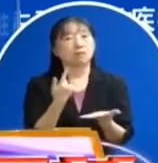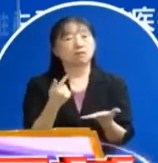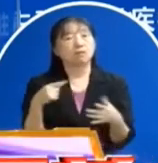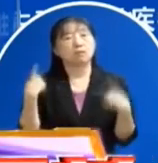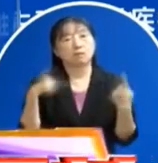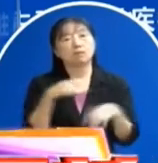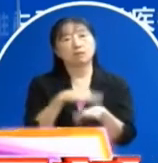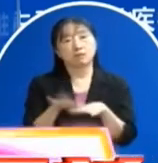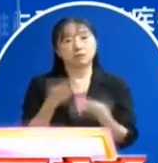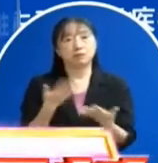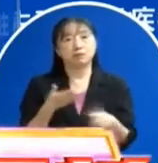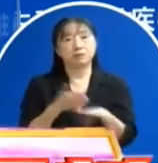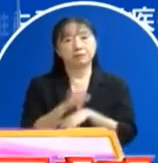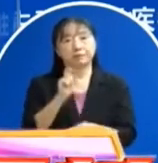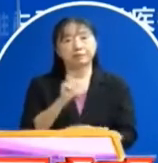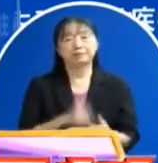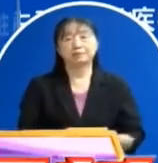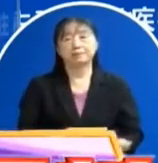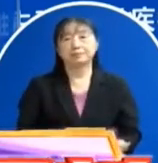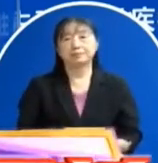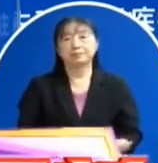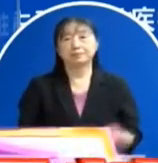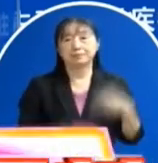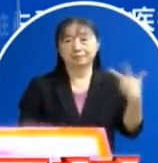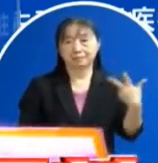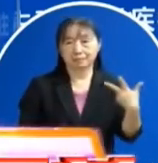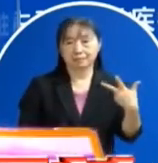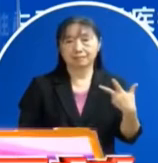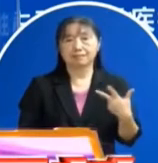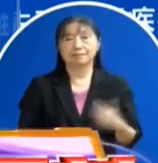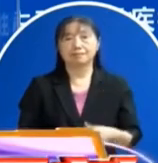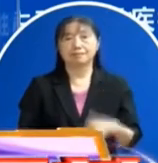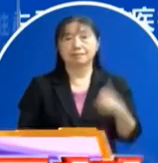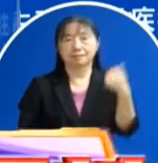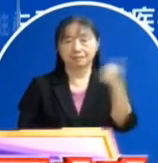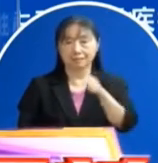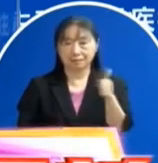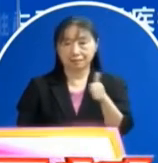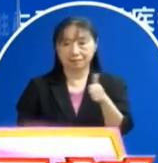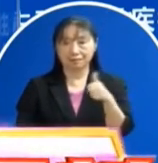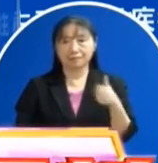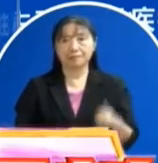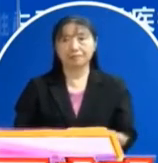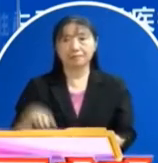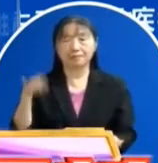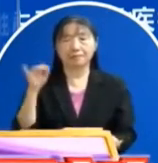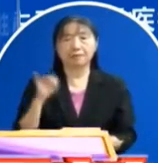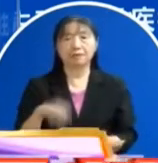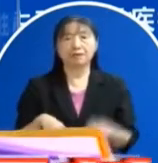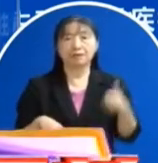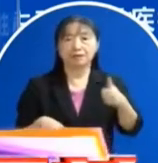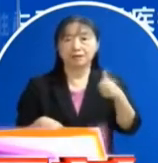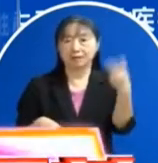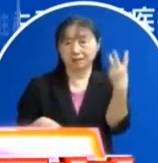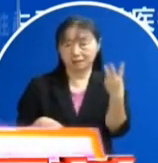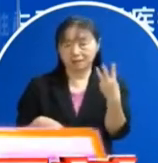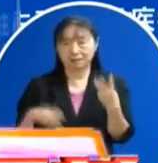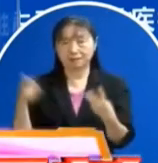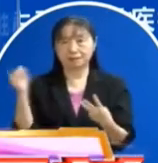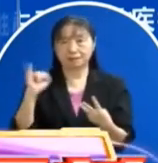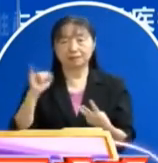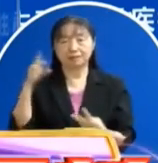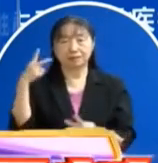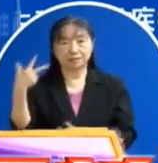国籍女性。而疫情记者会之后呢，指挥中心又进一步的公布消息，指出边境又新增拦截了